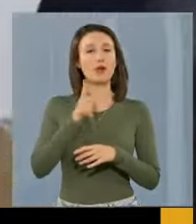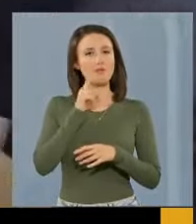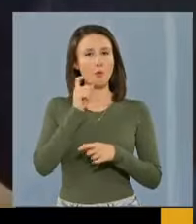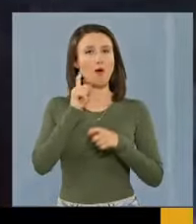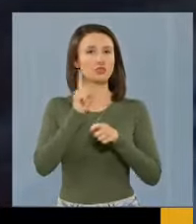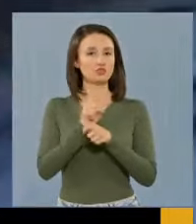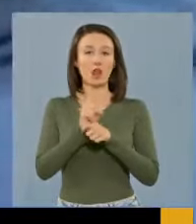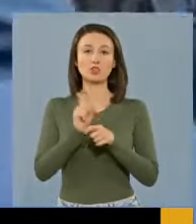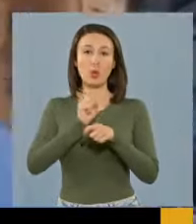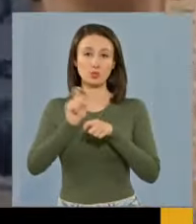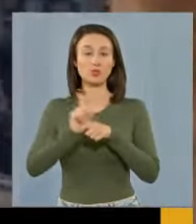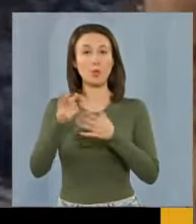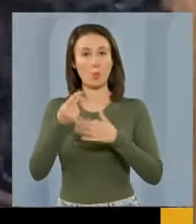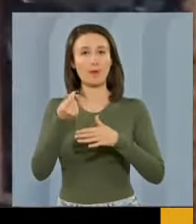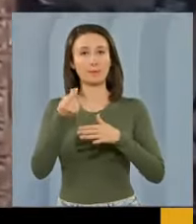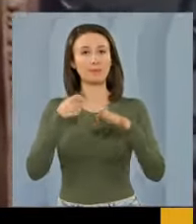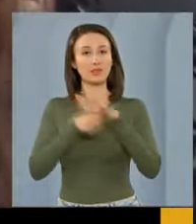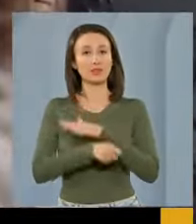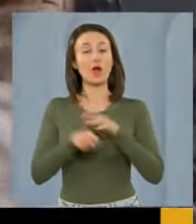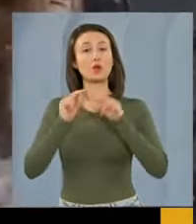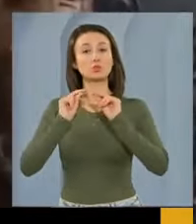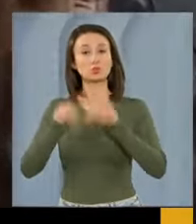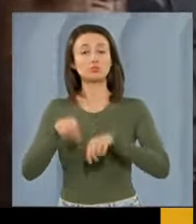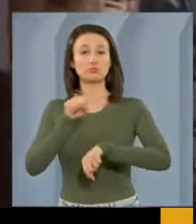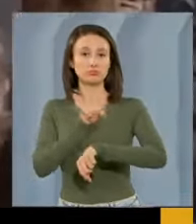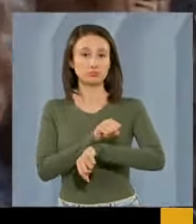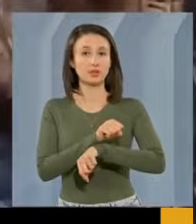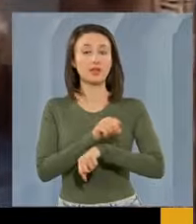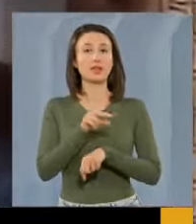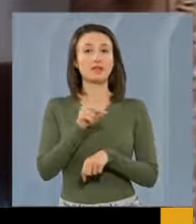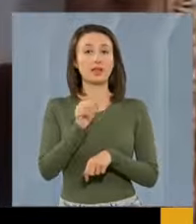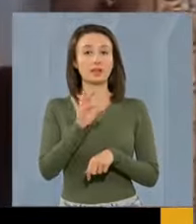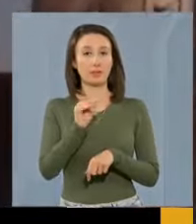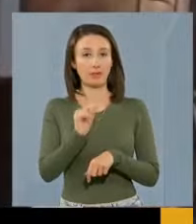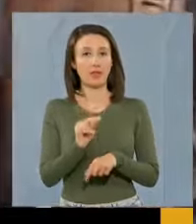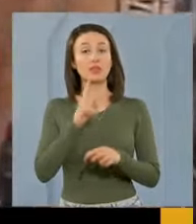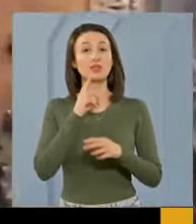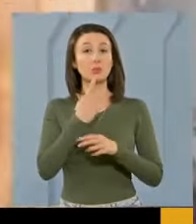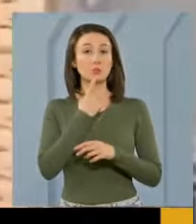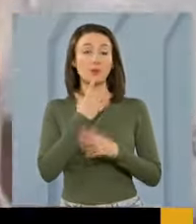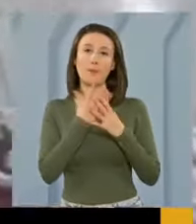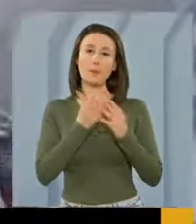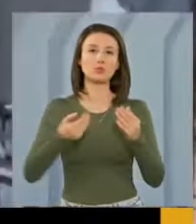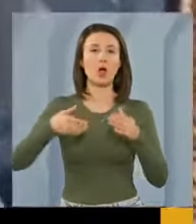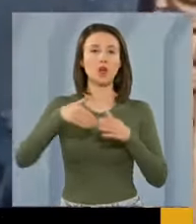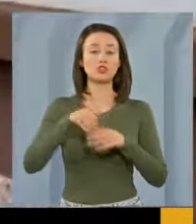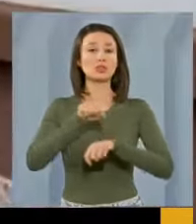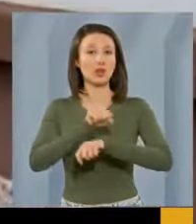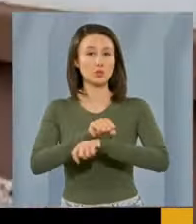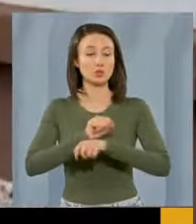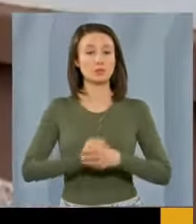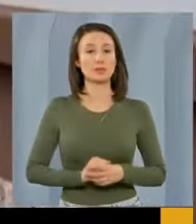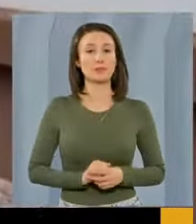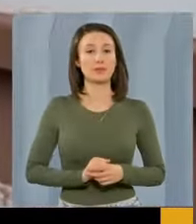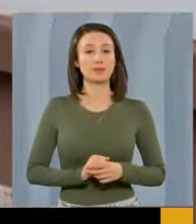aceleași acuzații de luare de mită și s-a ajuns la reținerea șefului DRDP Timișoara și mai multor angajați din cadrul instituției.